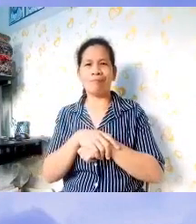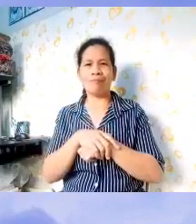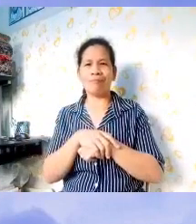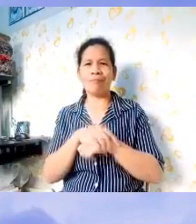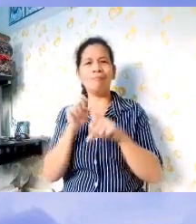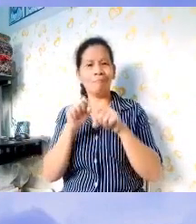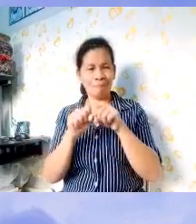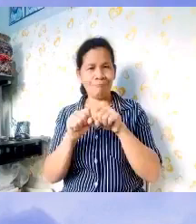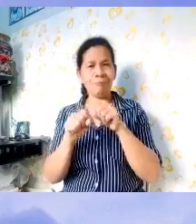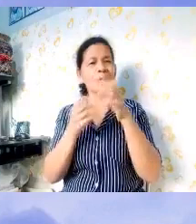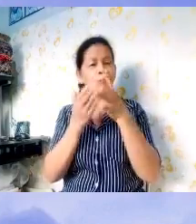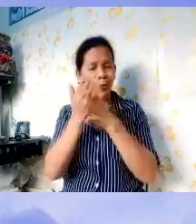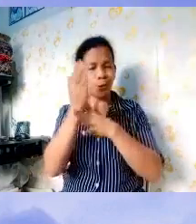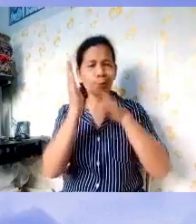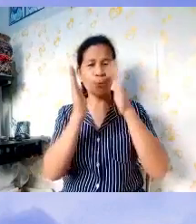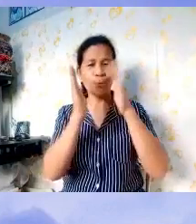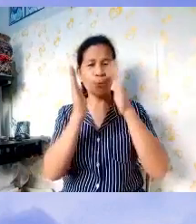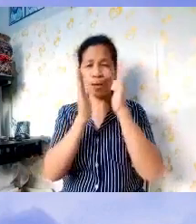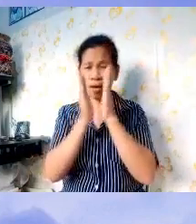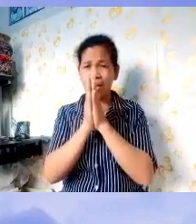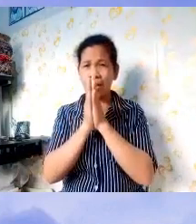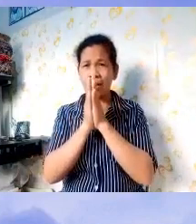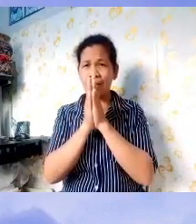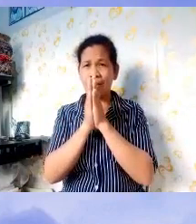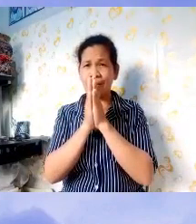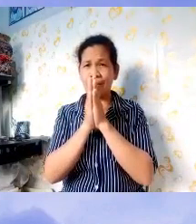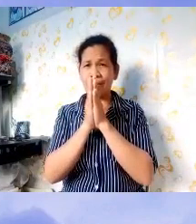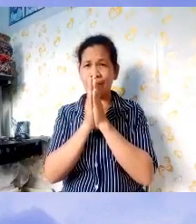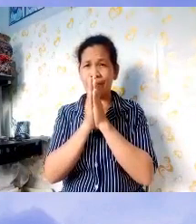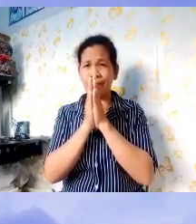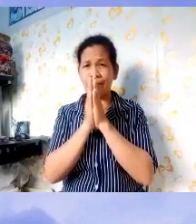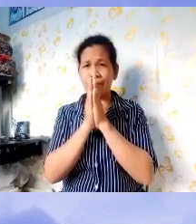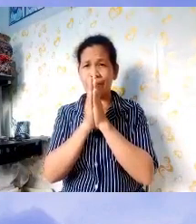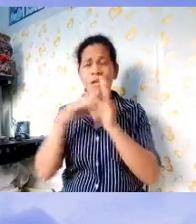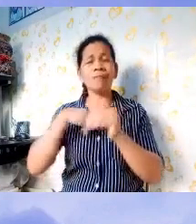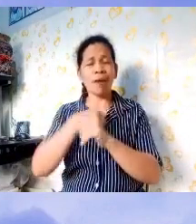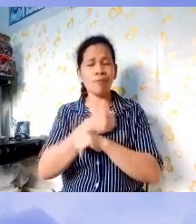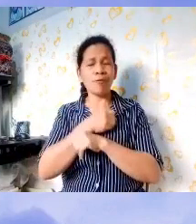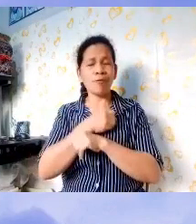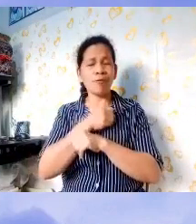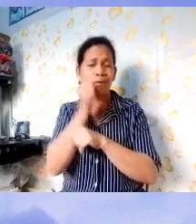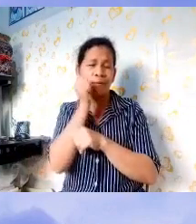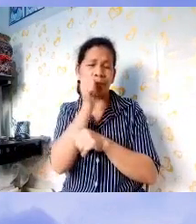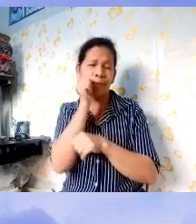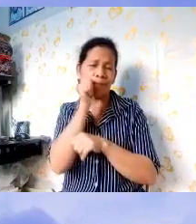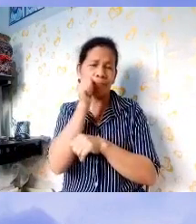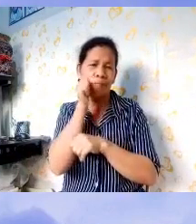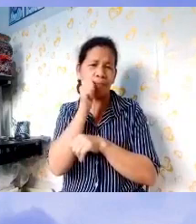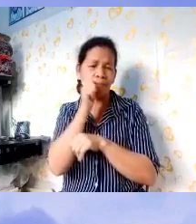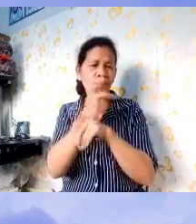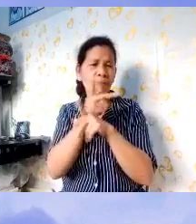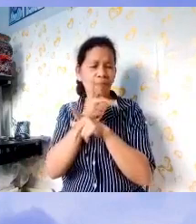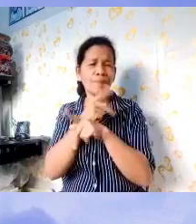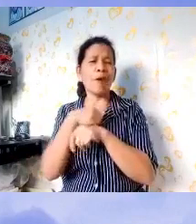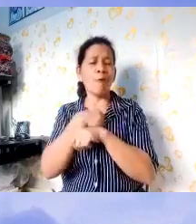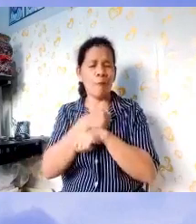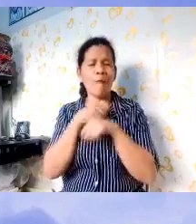pamagitan ng panalangin, ano po, ng ating pagbabantay, ay